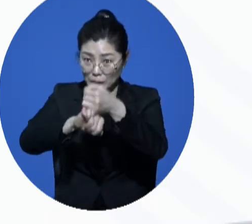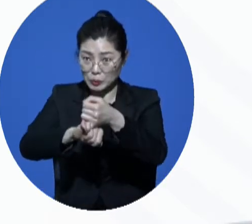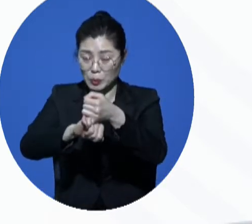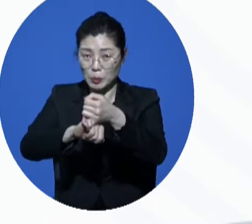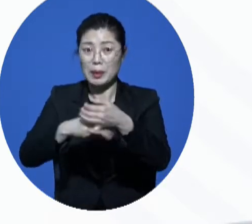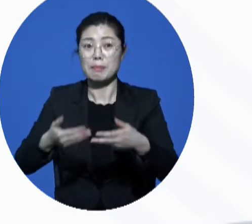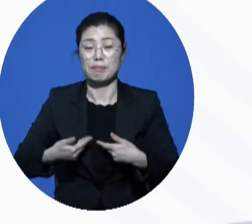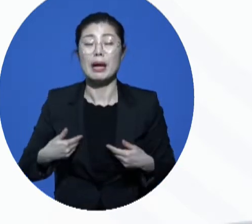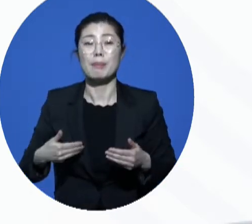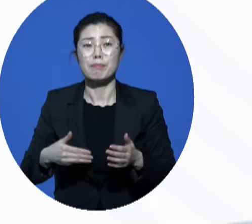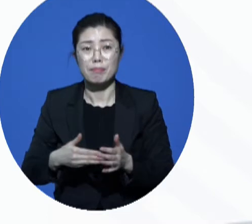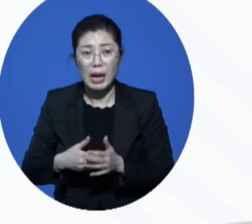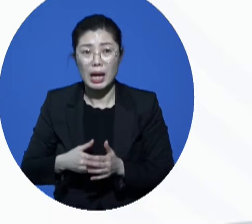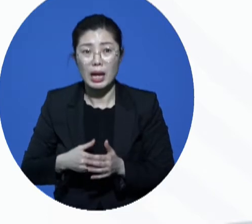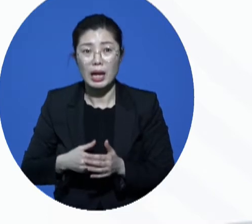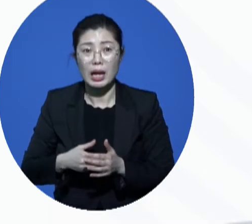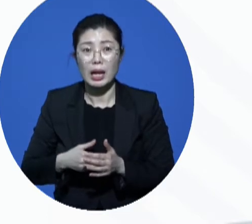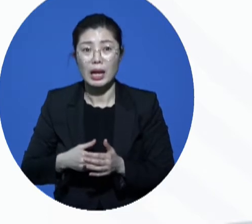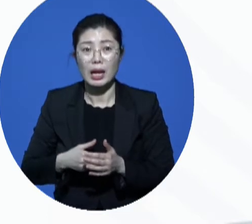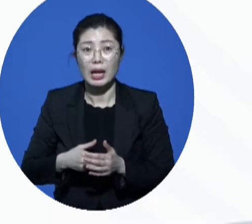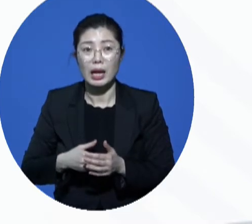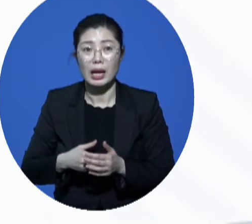이